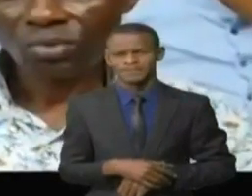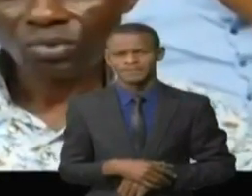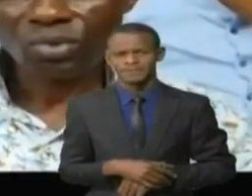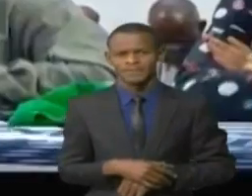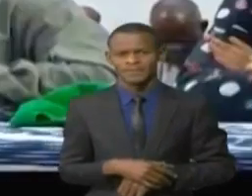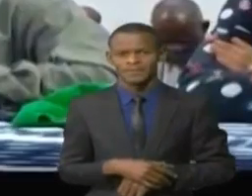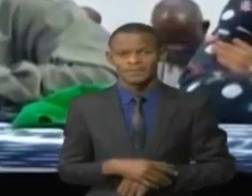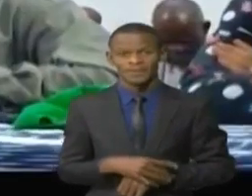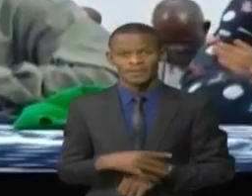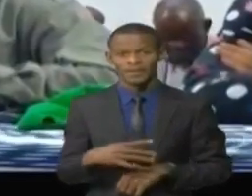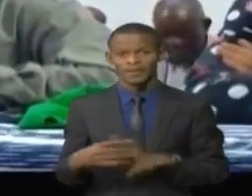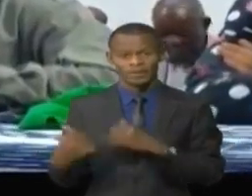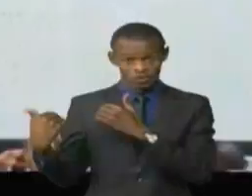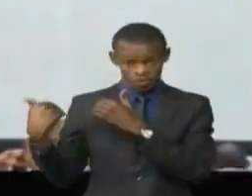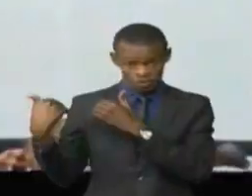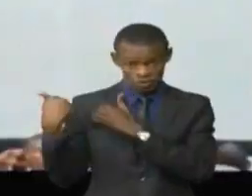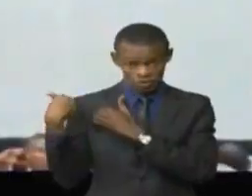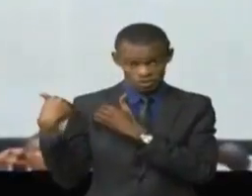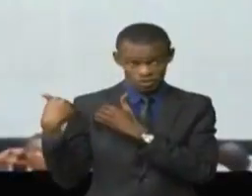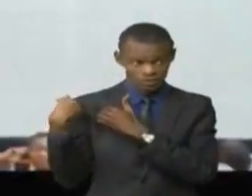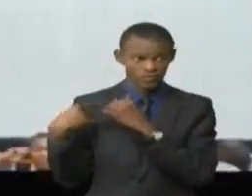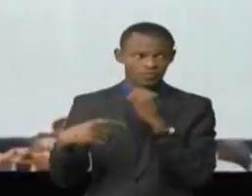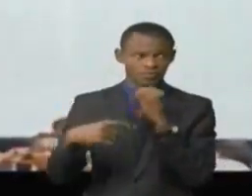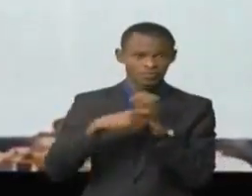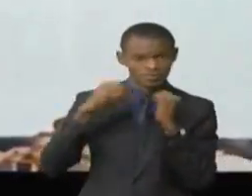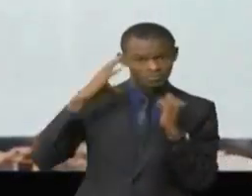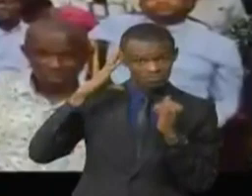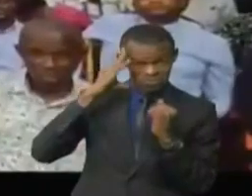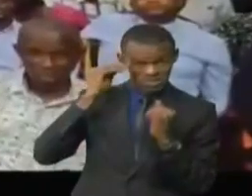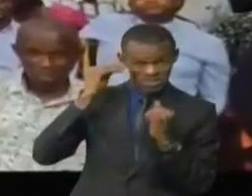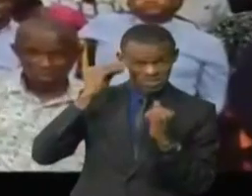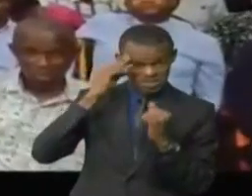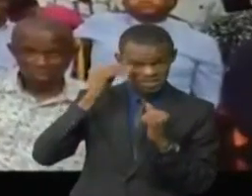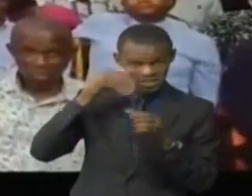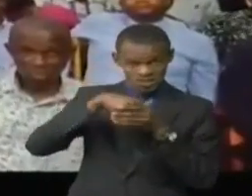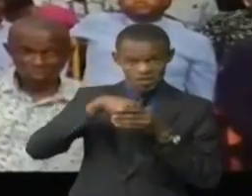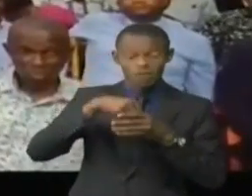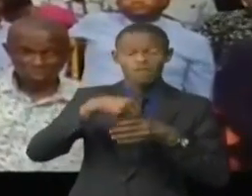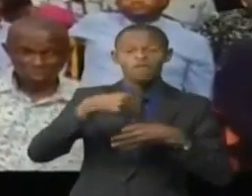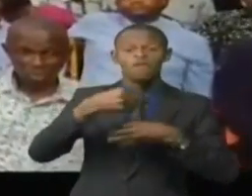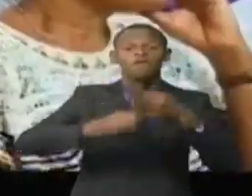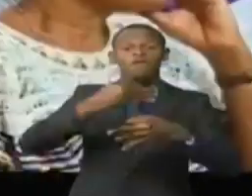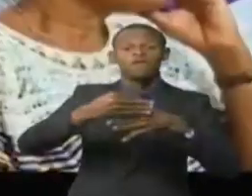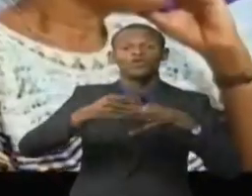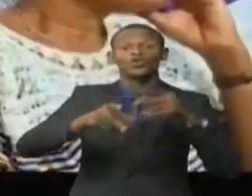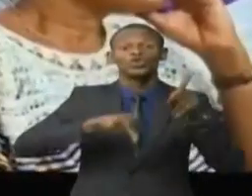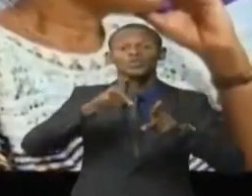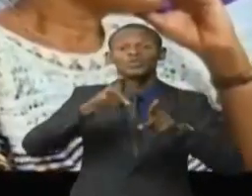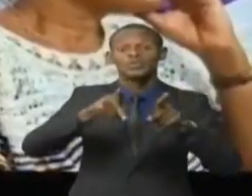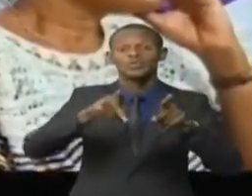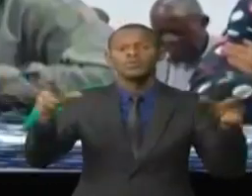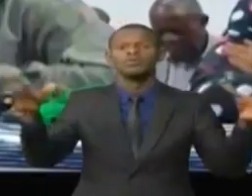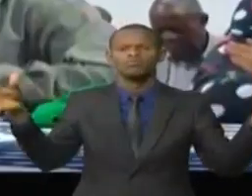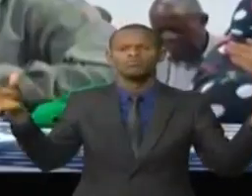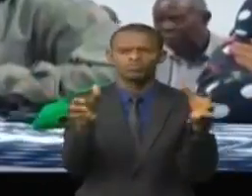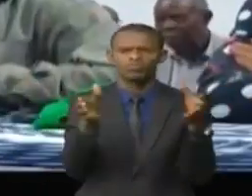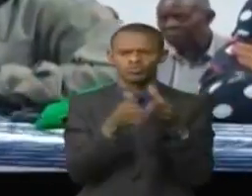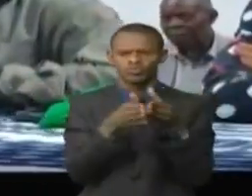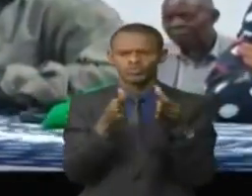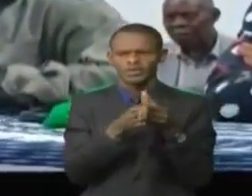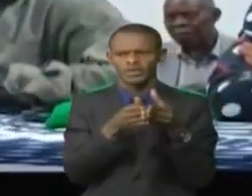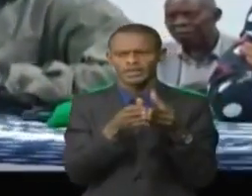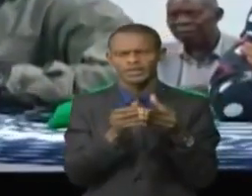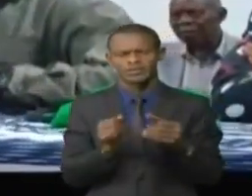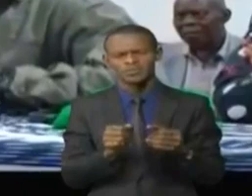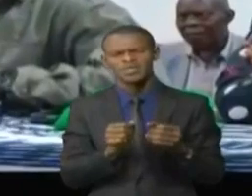répondu présents à l'Assemblée générale de ce mardi 3 octobre 2023 à Fatima Gombe. Fidel Kiangui, président de l'INAP,